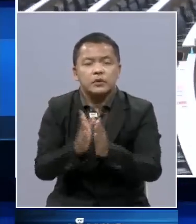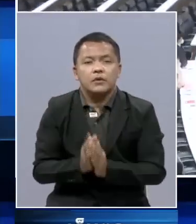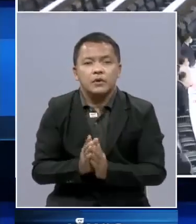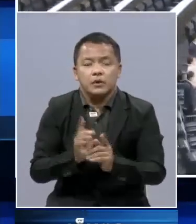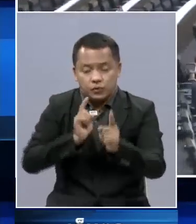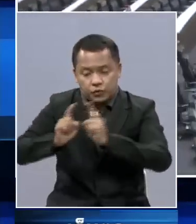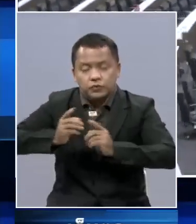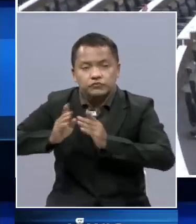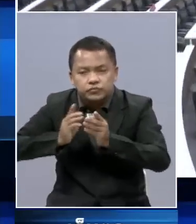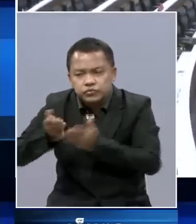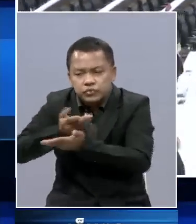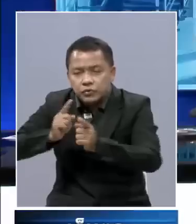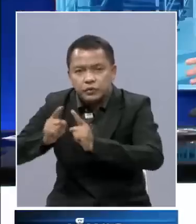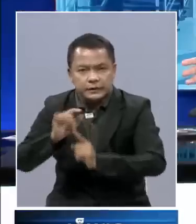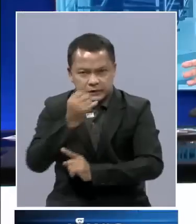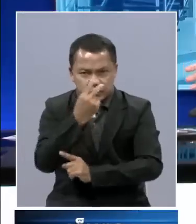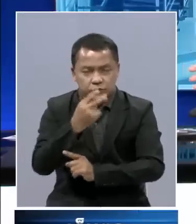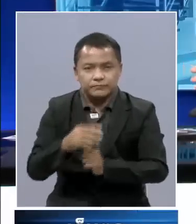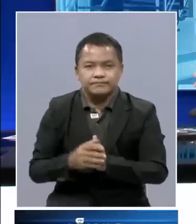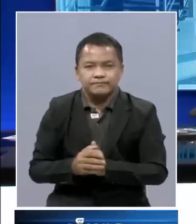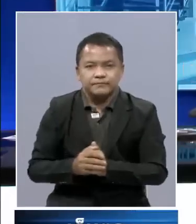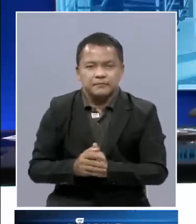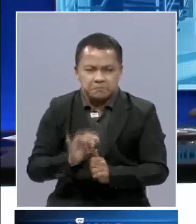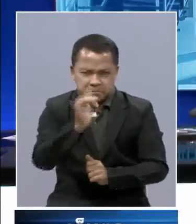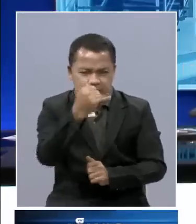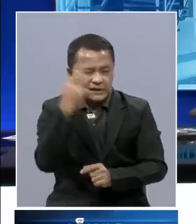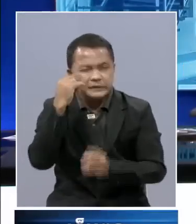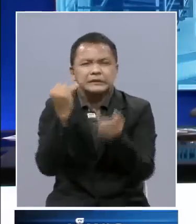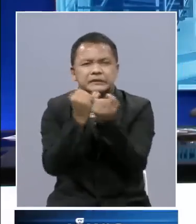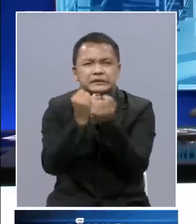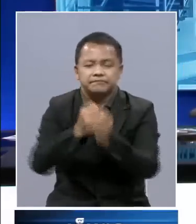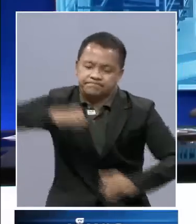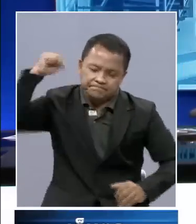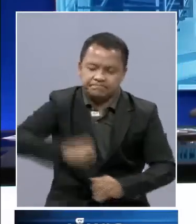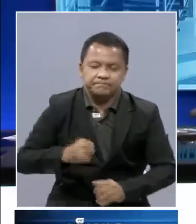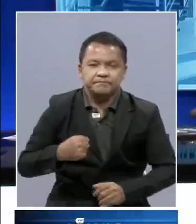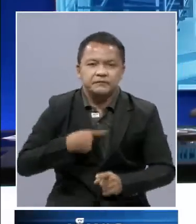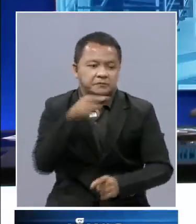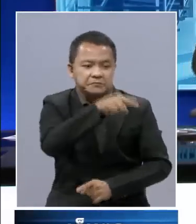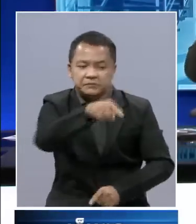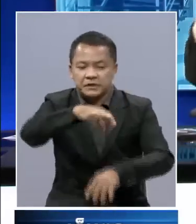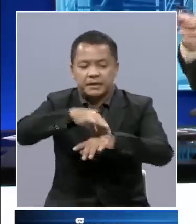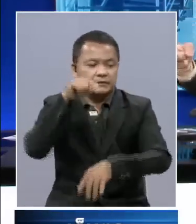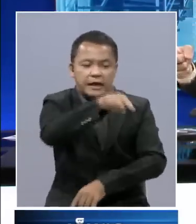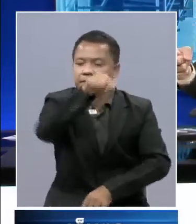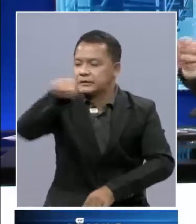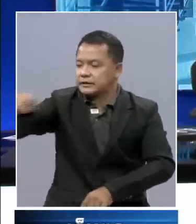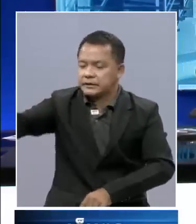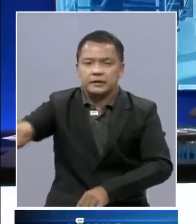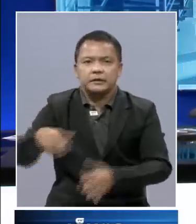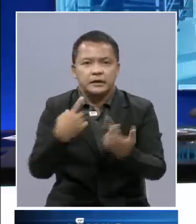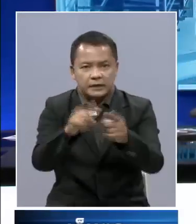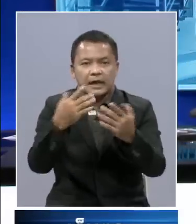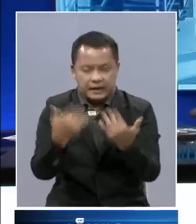เจรจาต่อรองกันเราไม่ได้เห็นมานานแล้วนะหลายคนอาจจะชินกับการทุบโต๊ะนะฮะคนนู้นต้องเป็นตำแหน่งนี้คนนั้นต้องเป็นตำแหน่งนี้